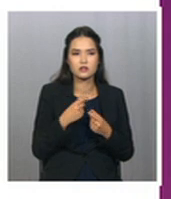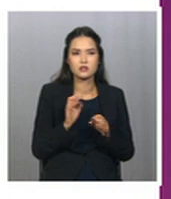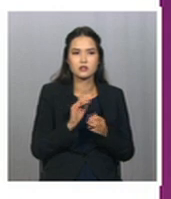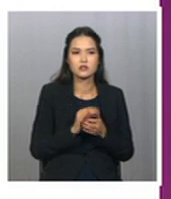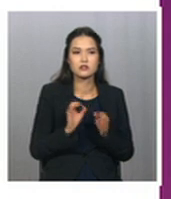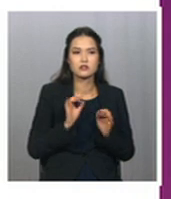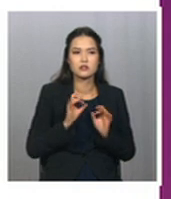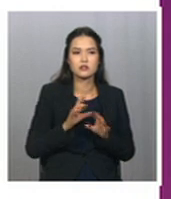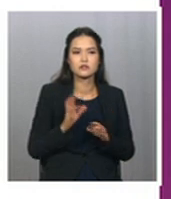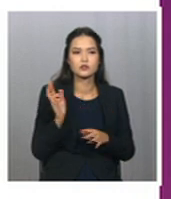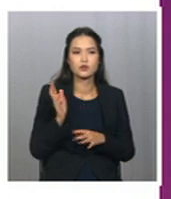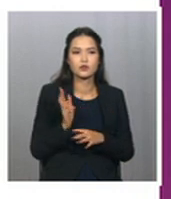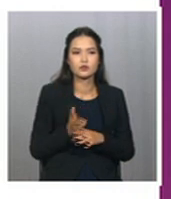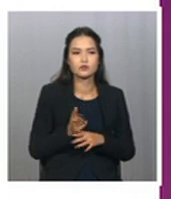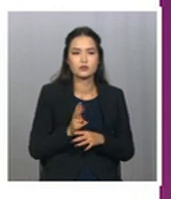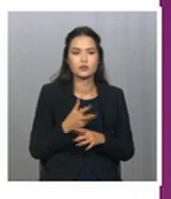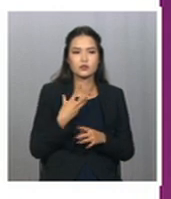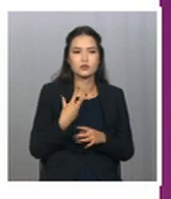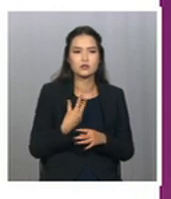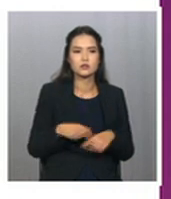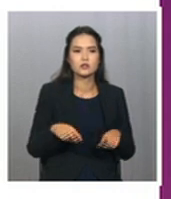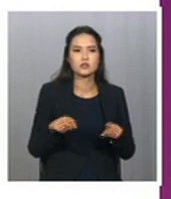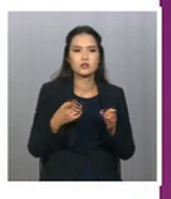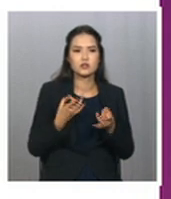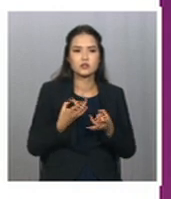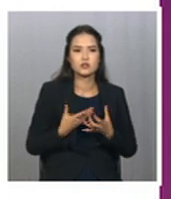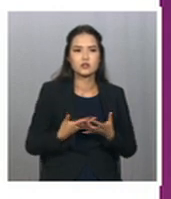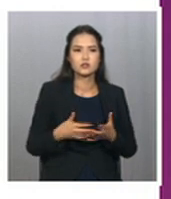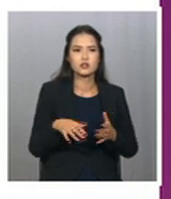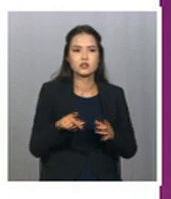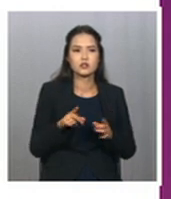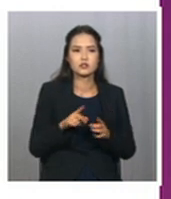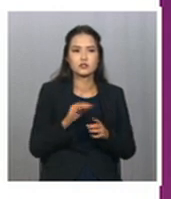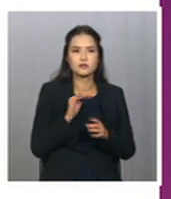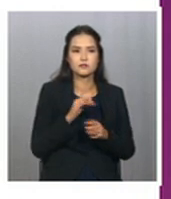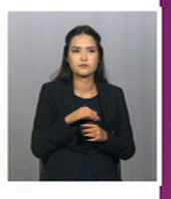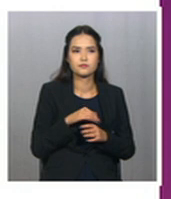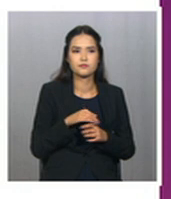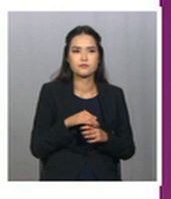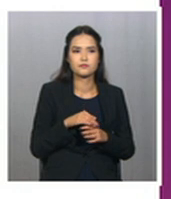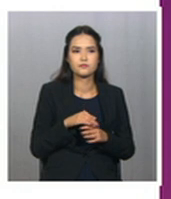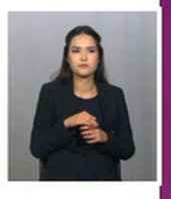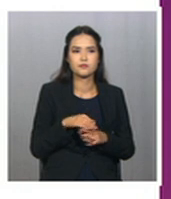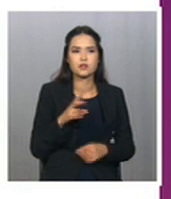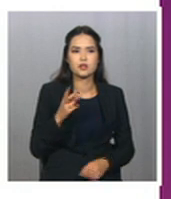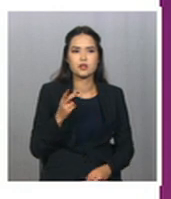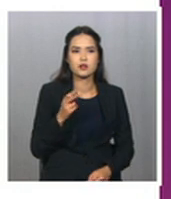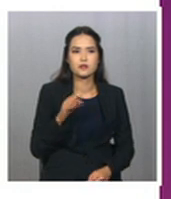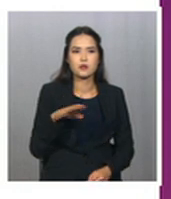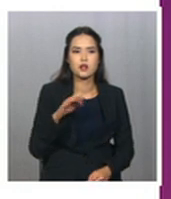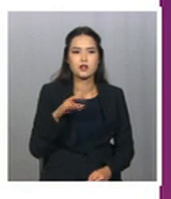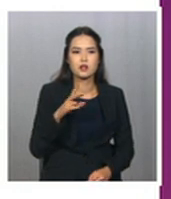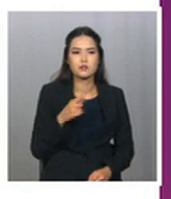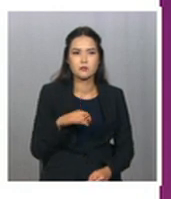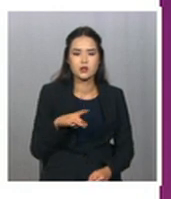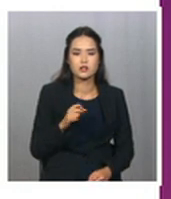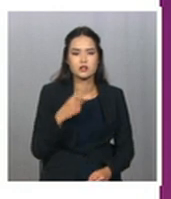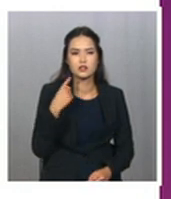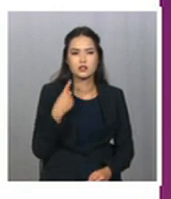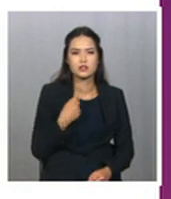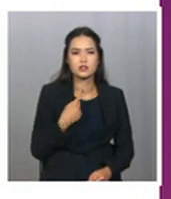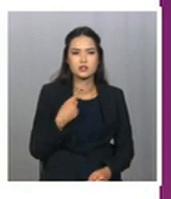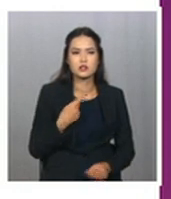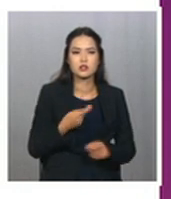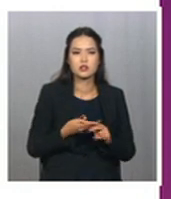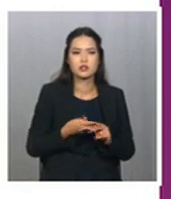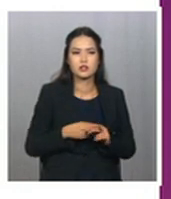Дүйсеннің ұстаздық жолы нағыз ерлікпен парапар. Байдан қалған ескі қораны жамап жасқап, отын